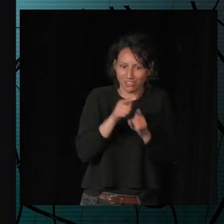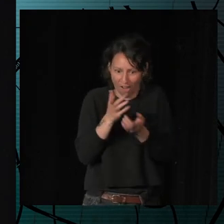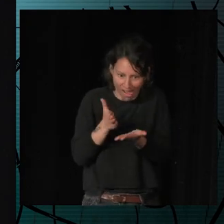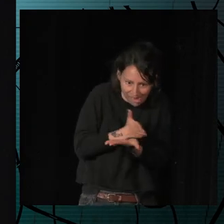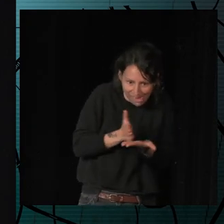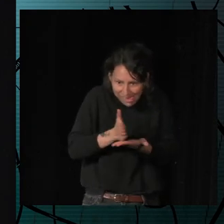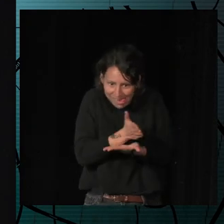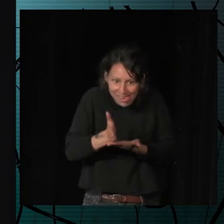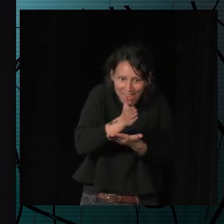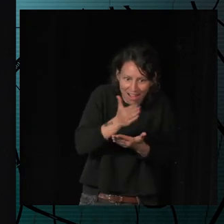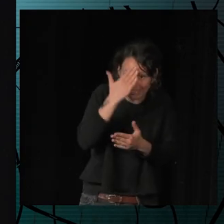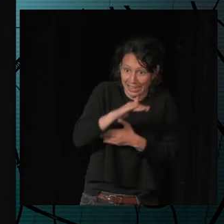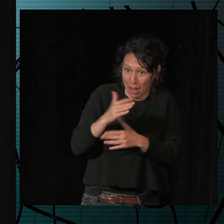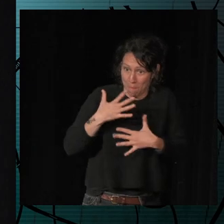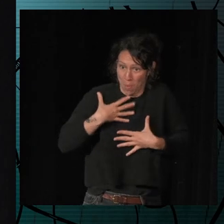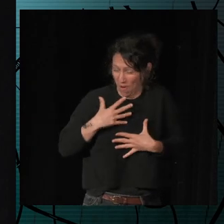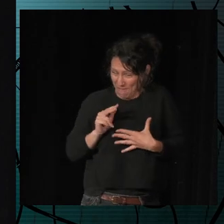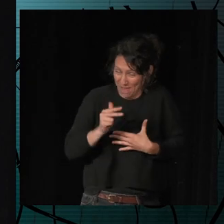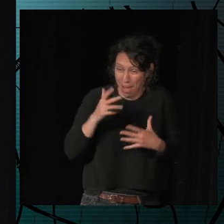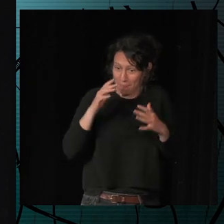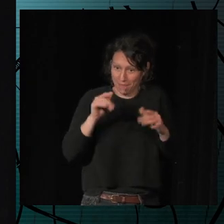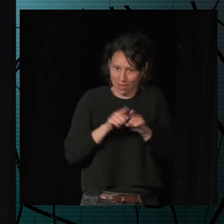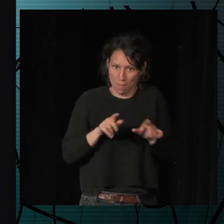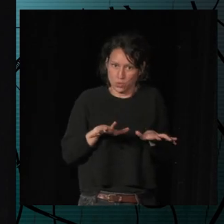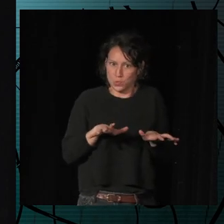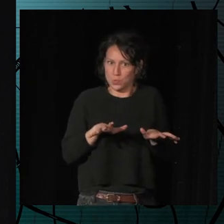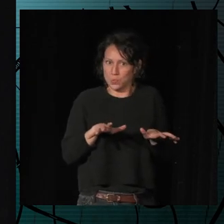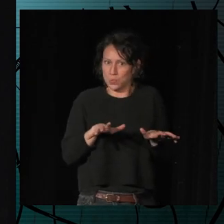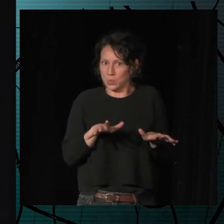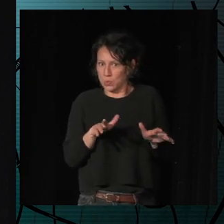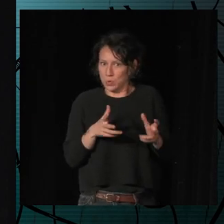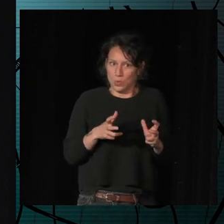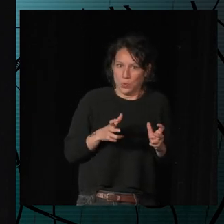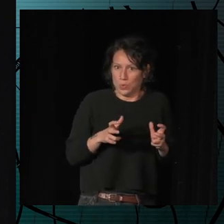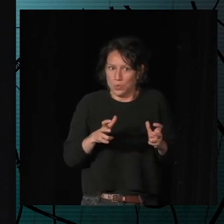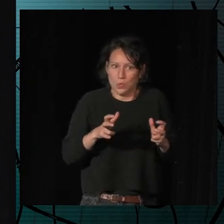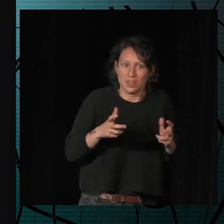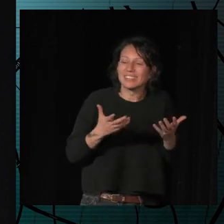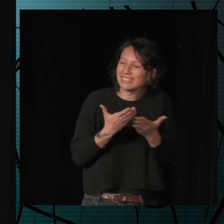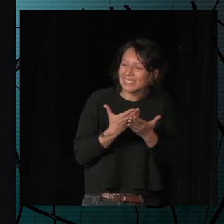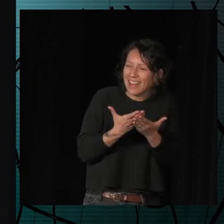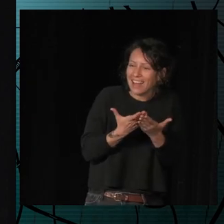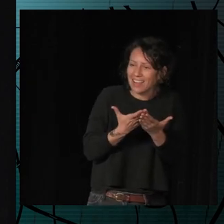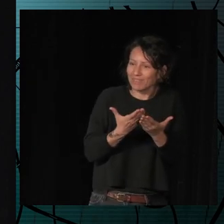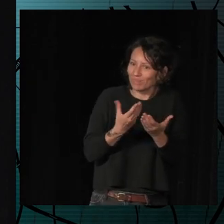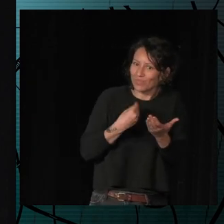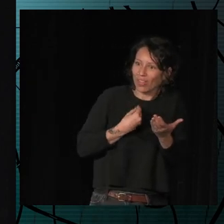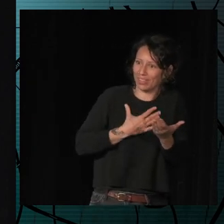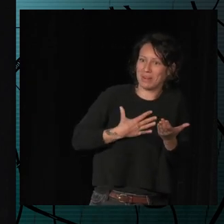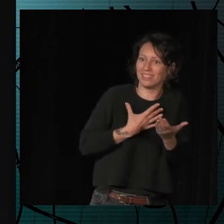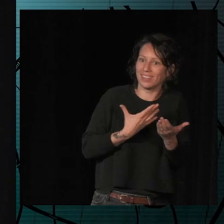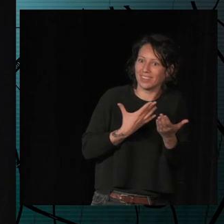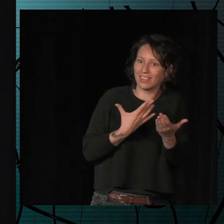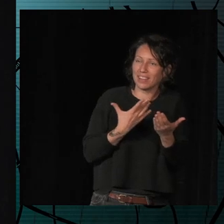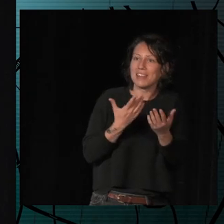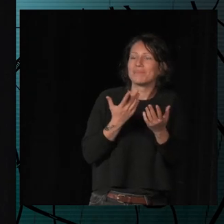l'avancée du du du jeu et en fait il y a ce moment d'appréhension et je pense que tu tu l'as un petit peu dit avec des apparitions peut-être des c'est une question de timing je